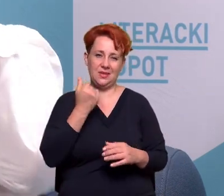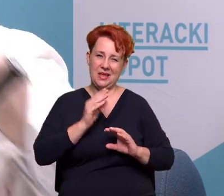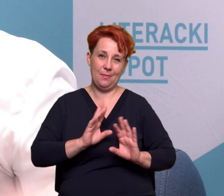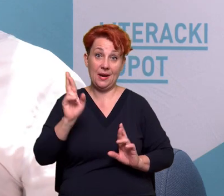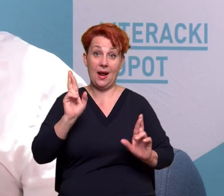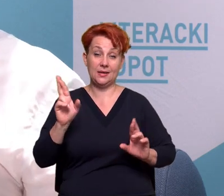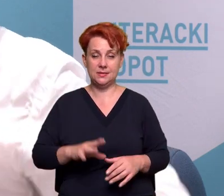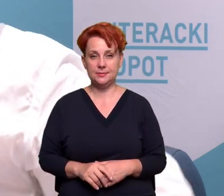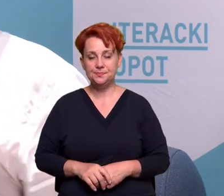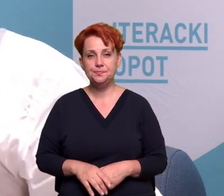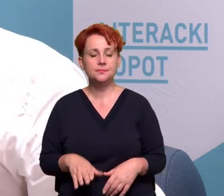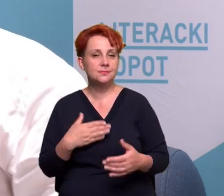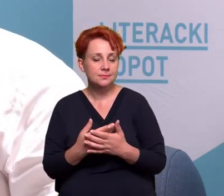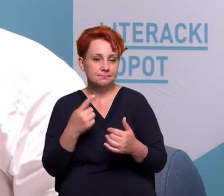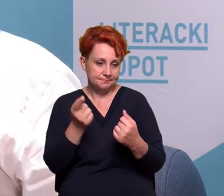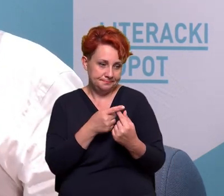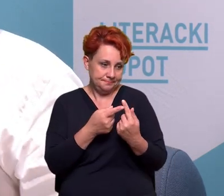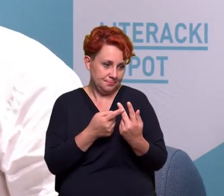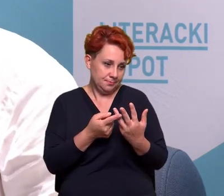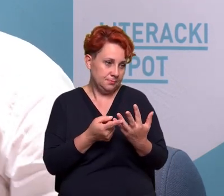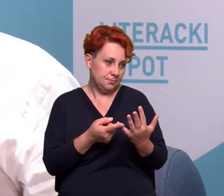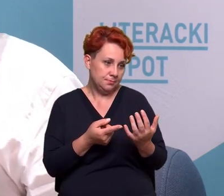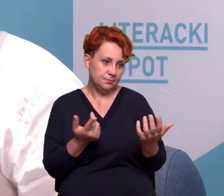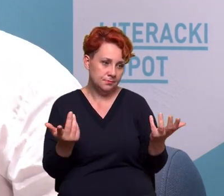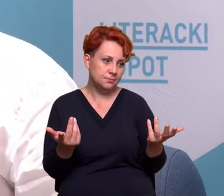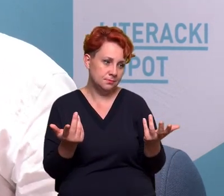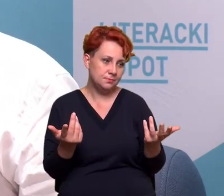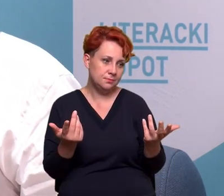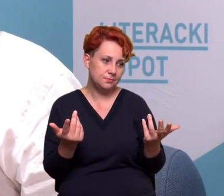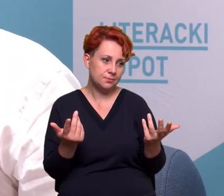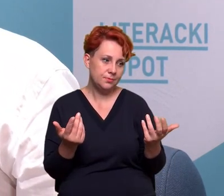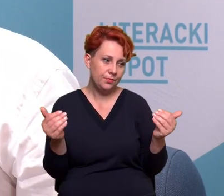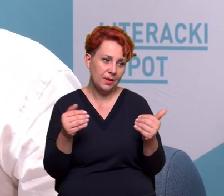No więc to wszystko było bardzo, bardzo, bardzo, bardzo,